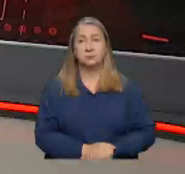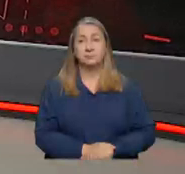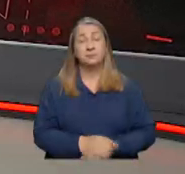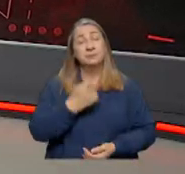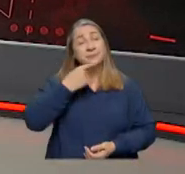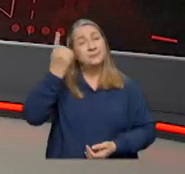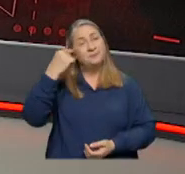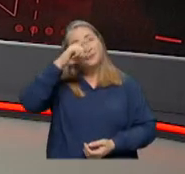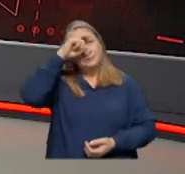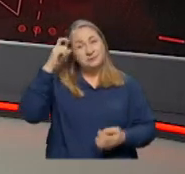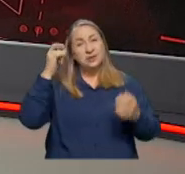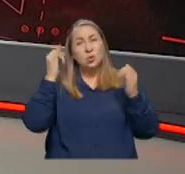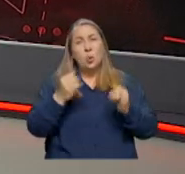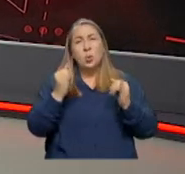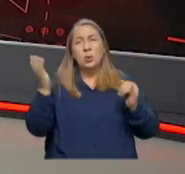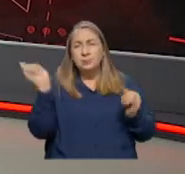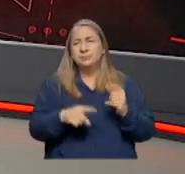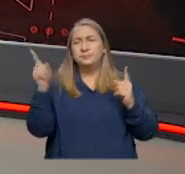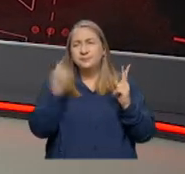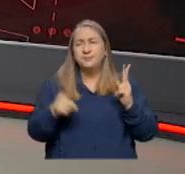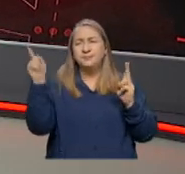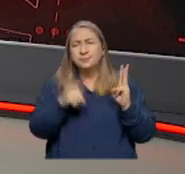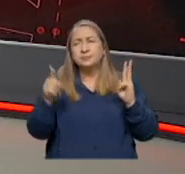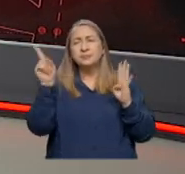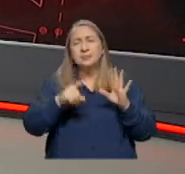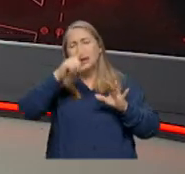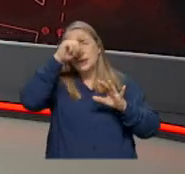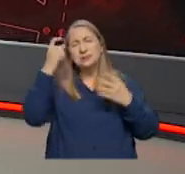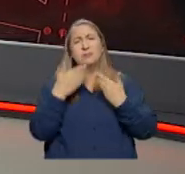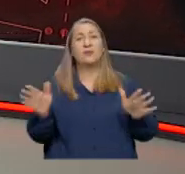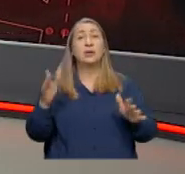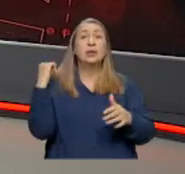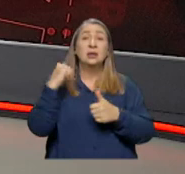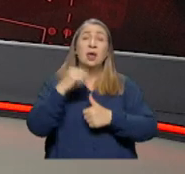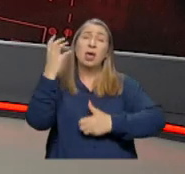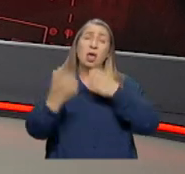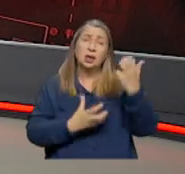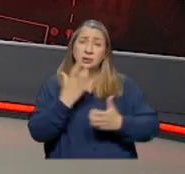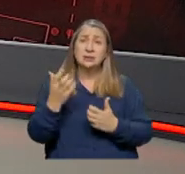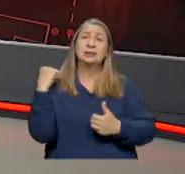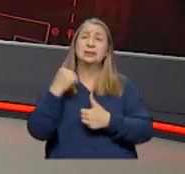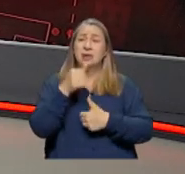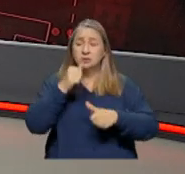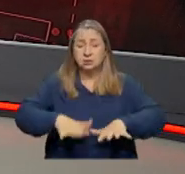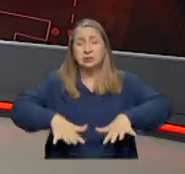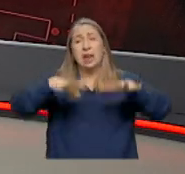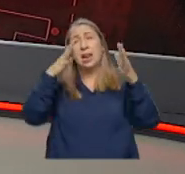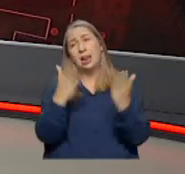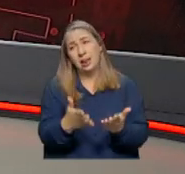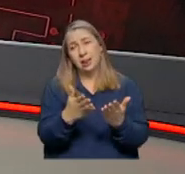Geçen yaz felaketler üst üste gelmişti tüm yazımı zehir olmuştu yine yangınlar yine sel